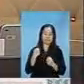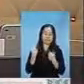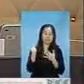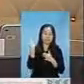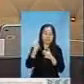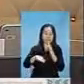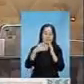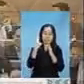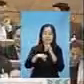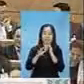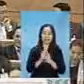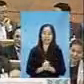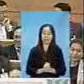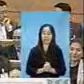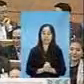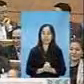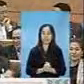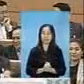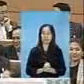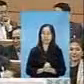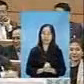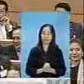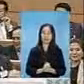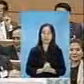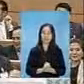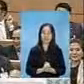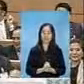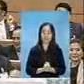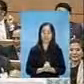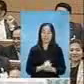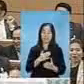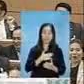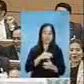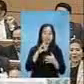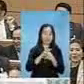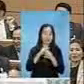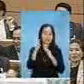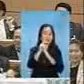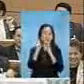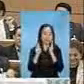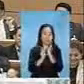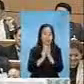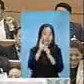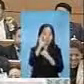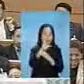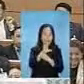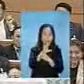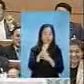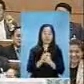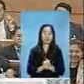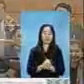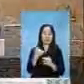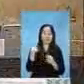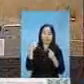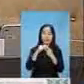านที่เคารพครับผมเรียนท่านประธานอย่างนี้ว่าการบังคับใช้กฎหมายภายใต้ส